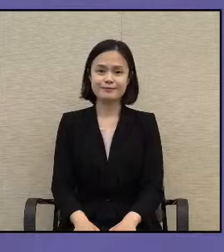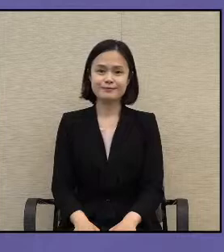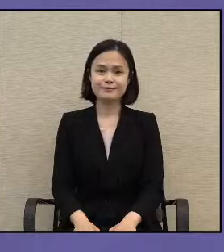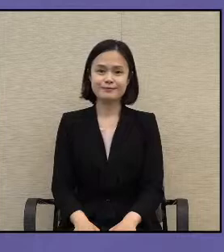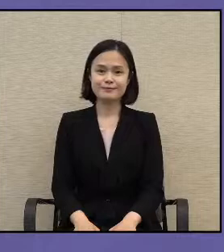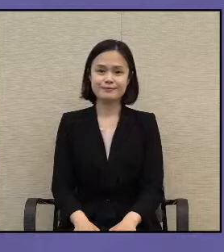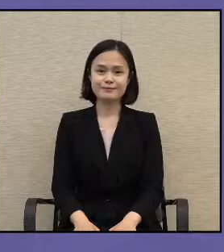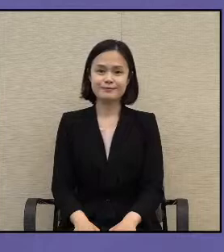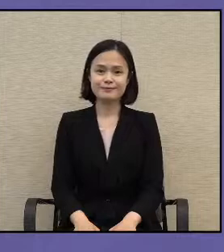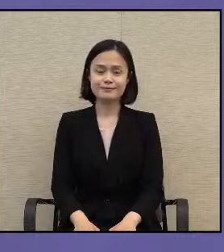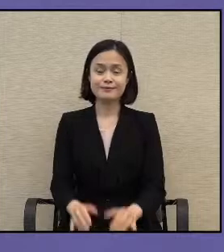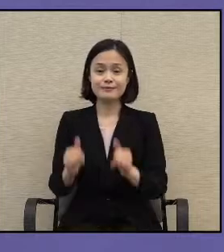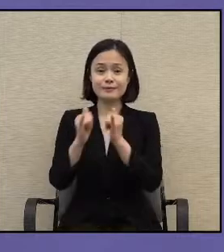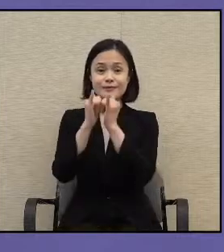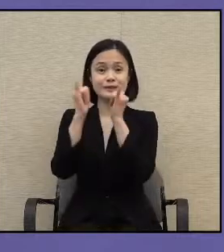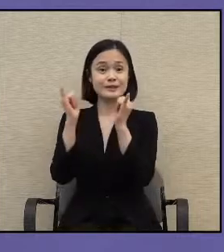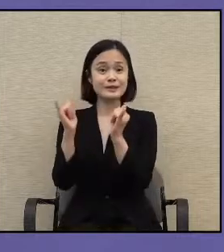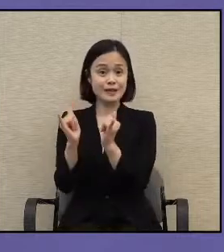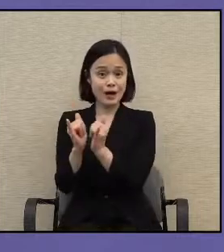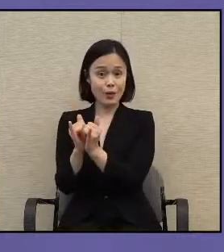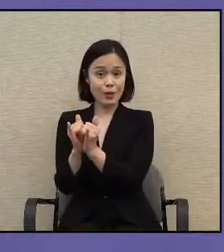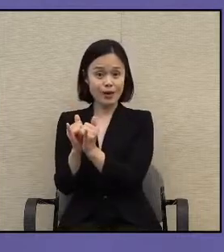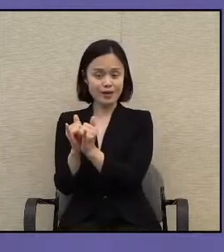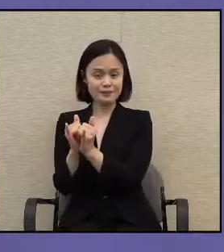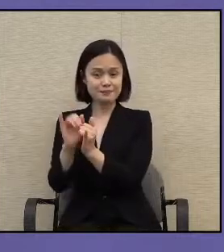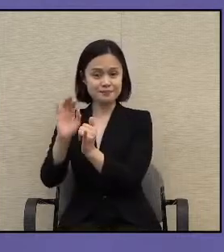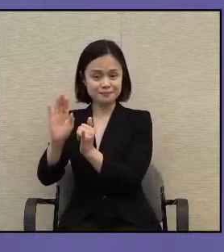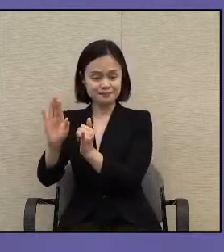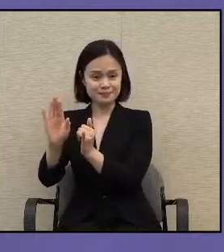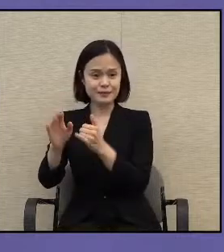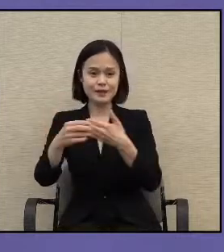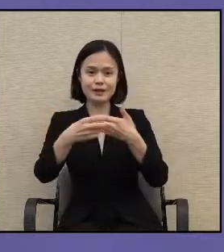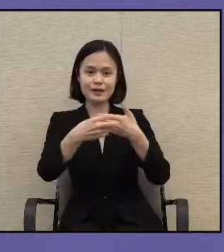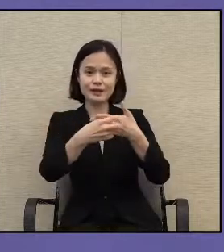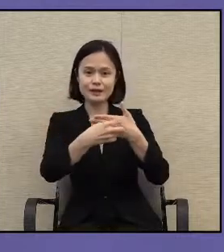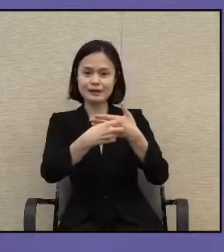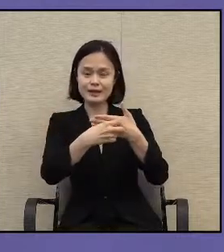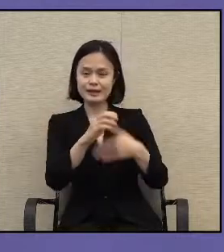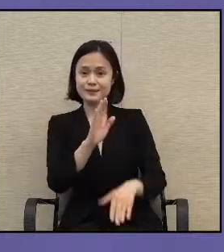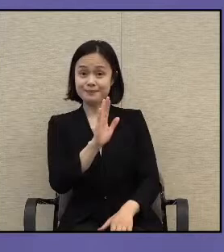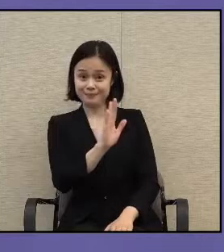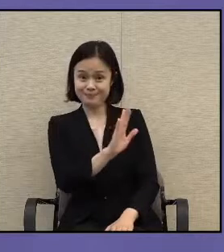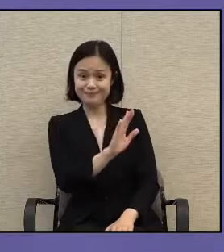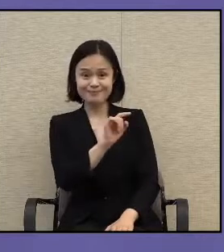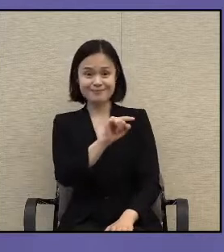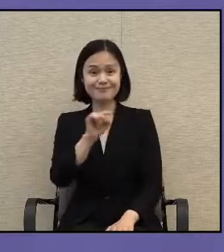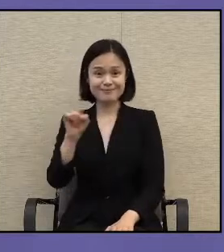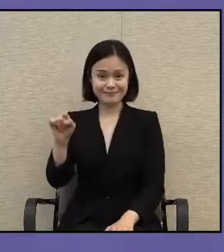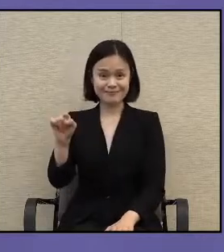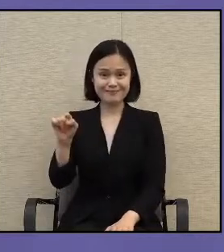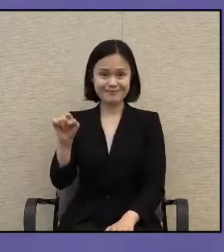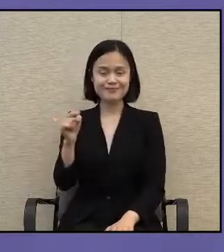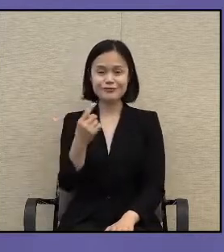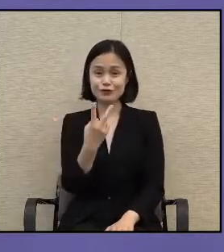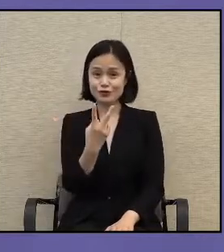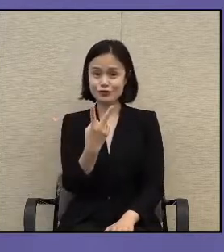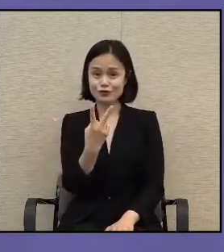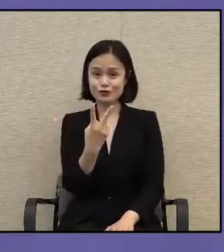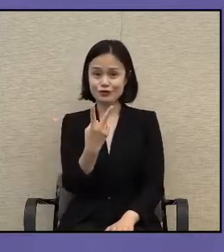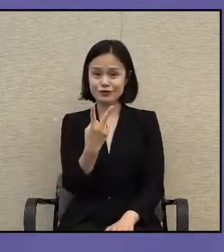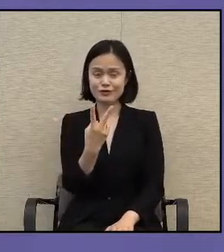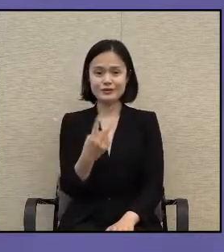당연히 이제 반대편에서 이렇게 의학적인 모델이 있다라는 것을 이제 상정을 하고 있는 것이고, 그 이야기는